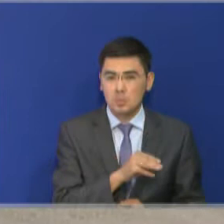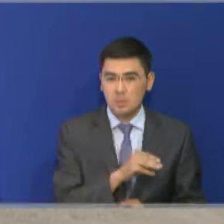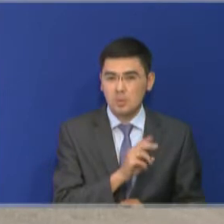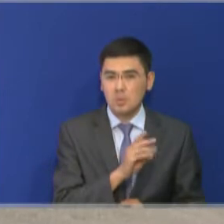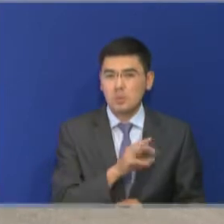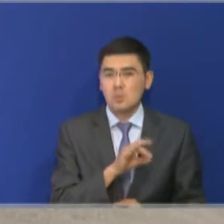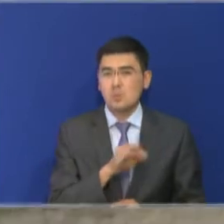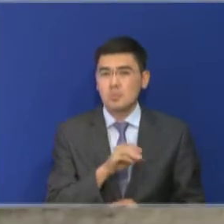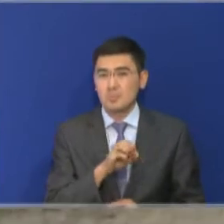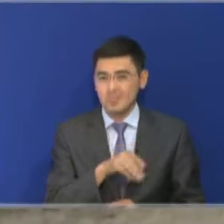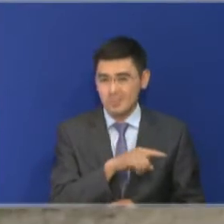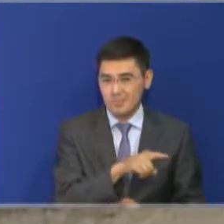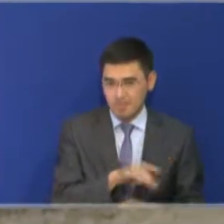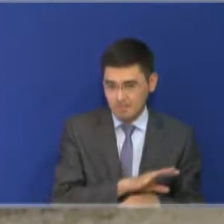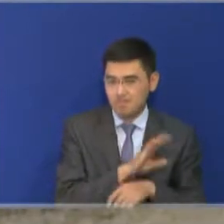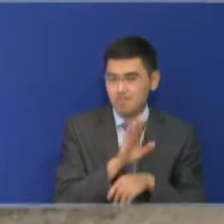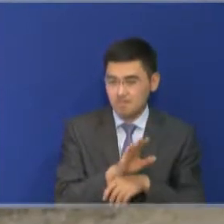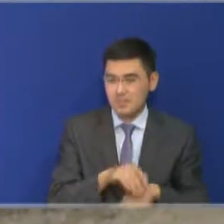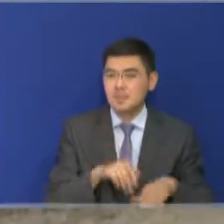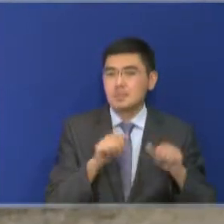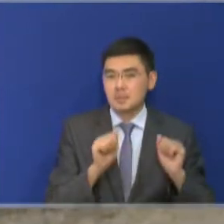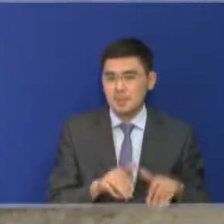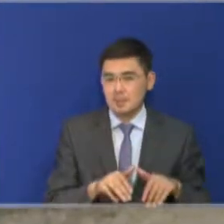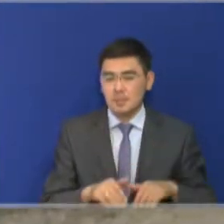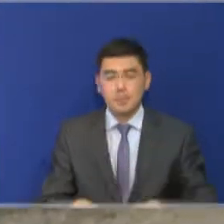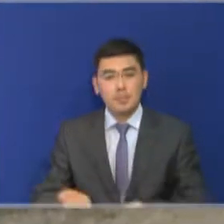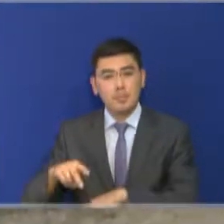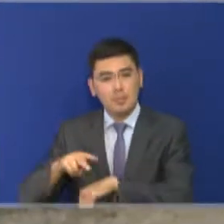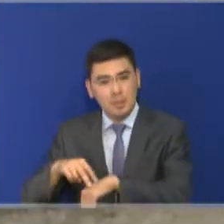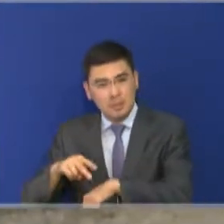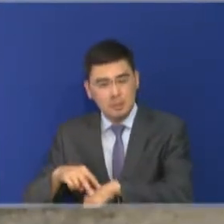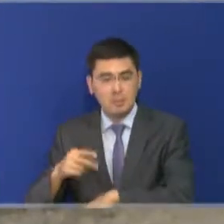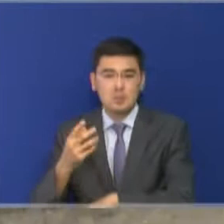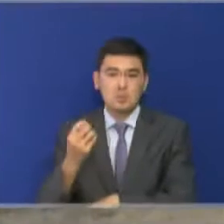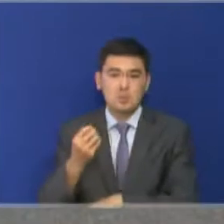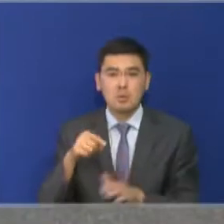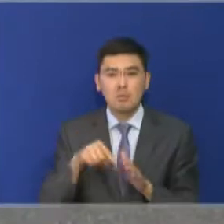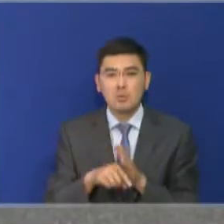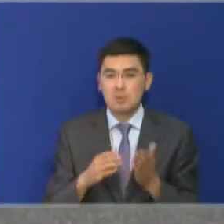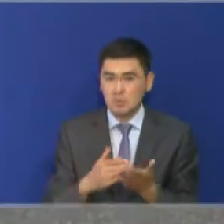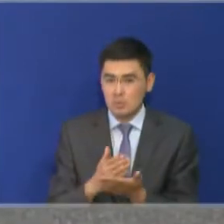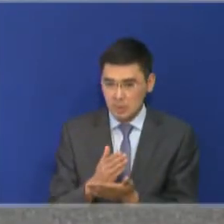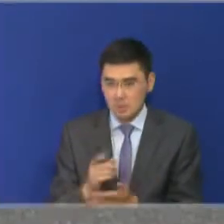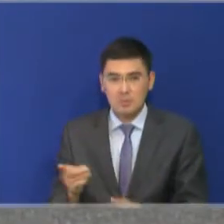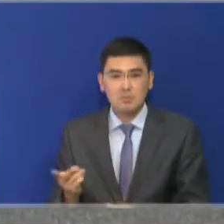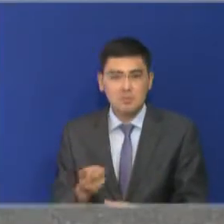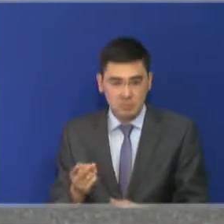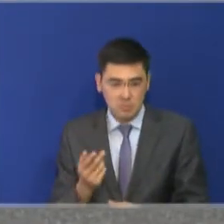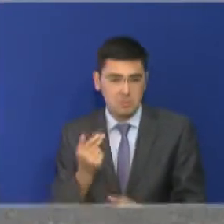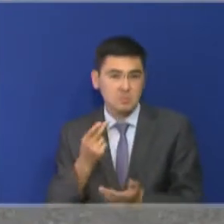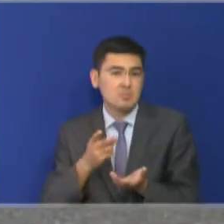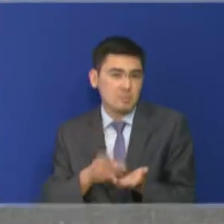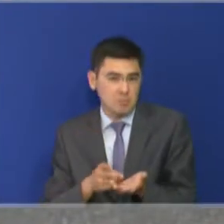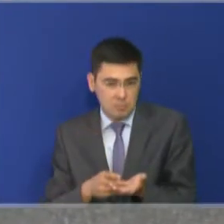қалалық ішкі саясат бөлімі мен полиция басқармасының баспасөз қызметі растап отыр. Қалалық ішкі саясат бөлімінің жетекшісі